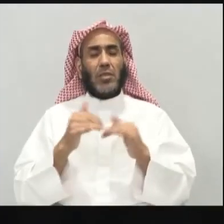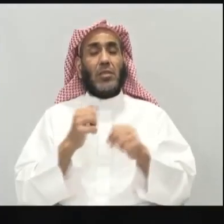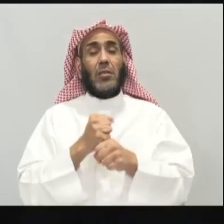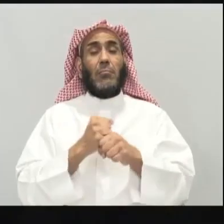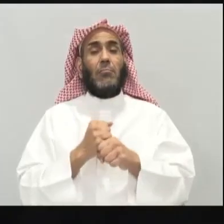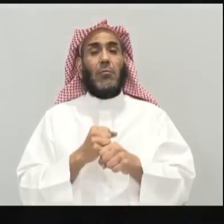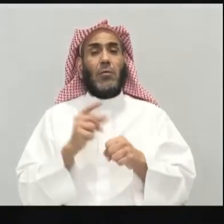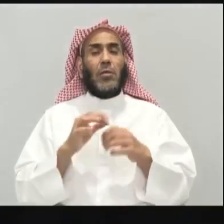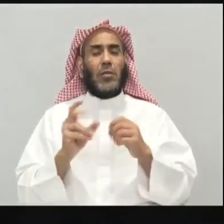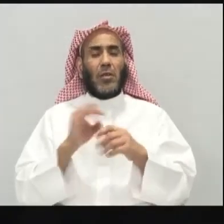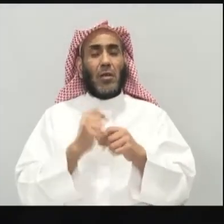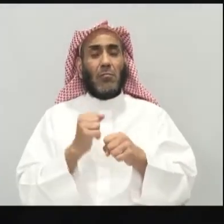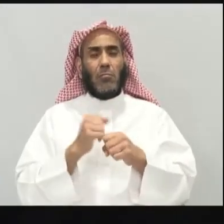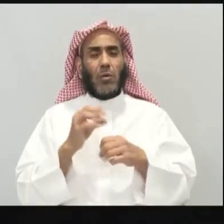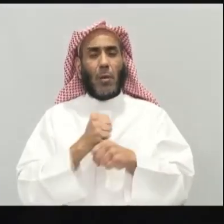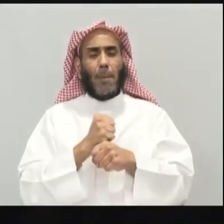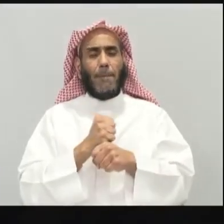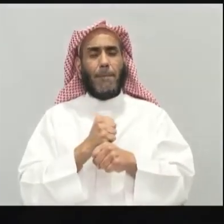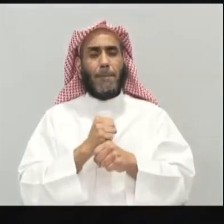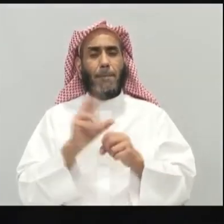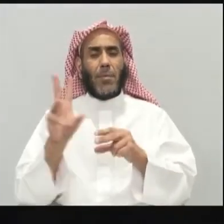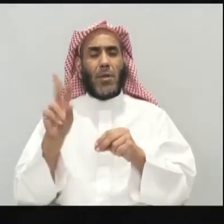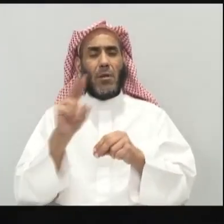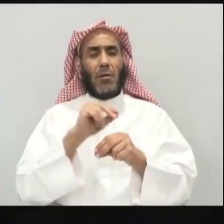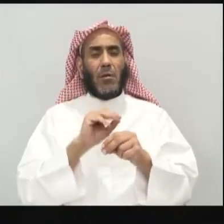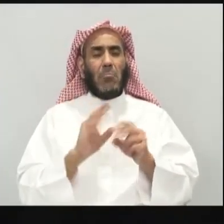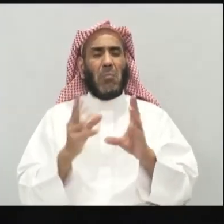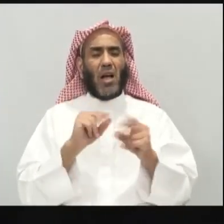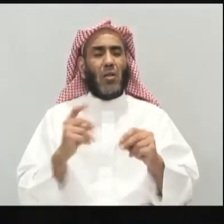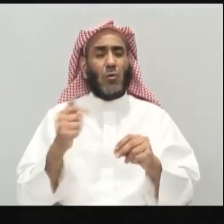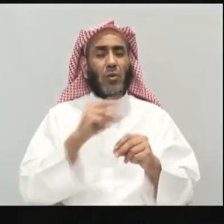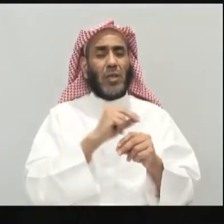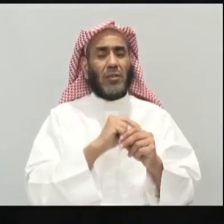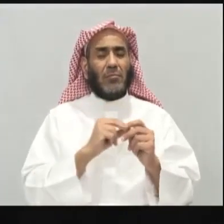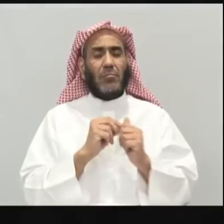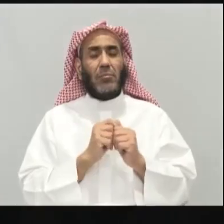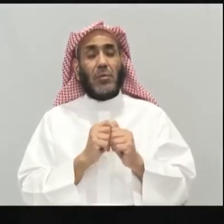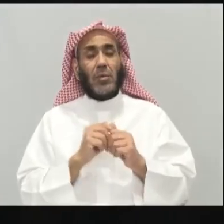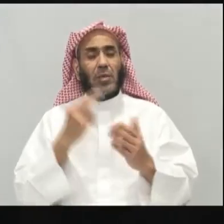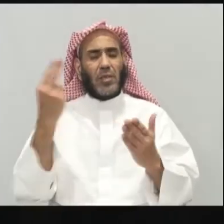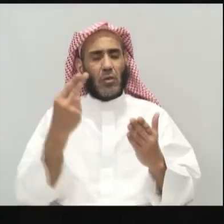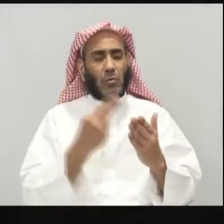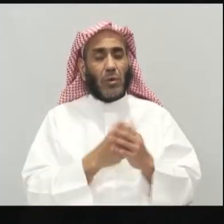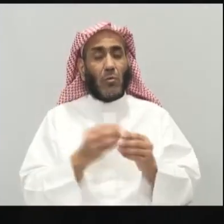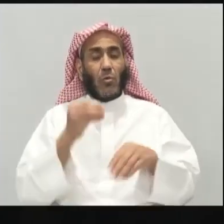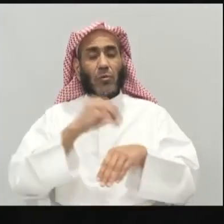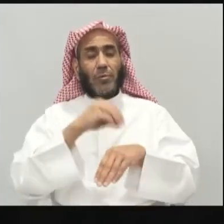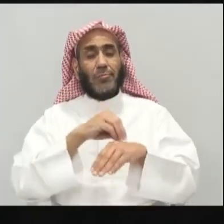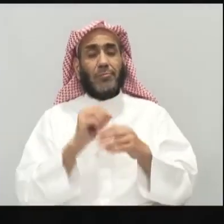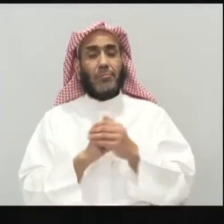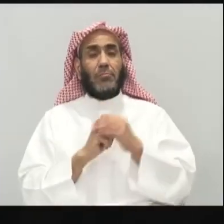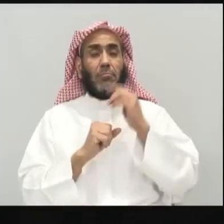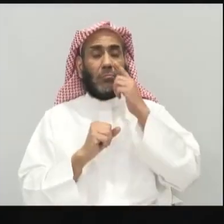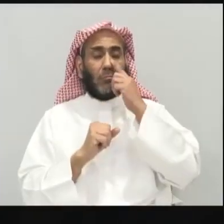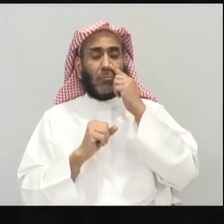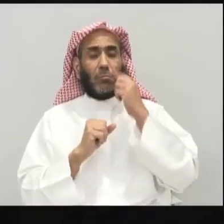او بهذه الطريقه وممكن نعمل اللي هو مثل ما ذكرنا بعض الحروفيات عن طريق اللي هو نرسمها ونظيفها همم